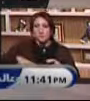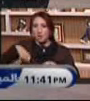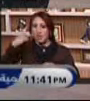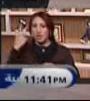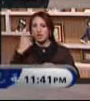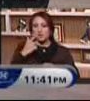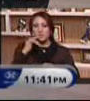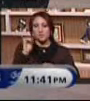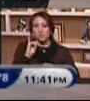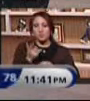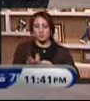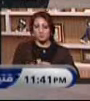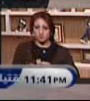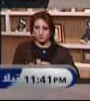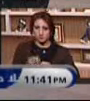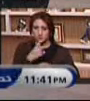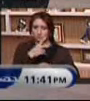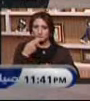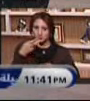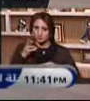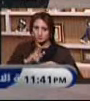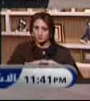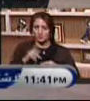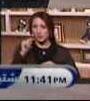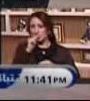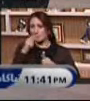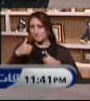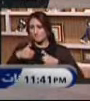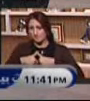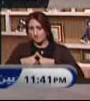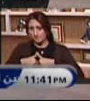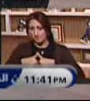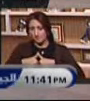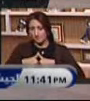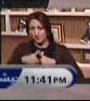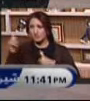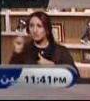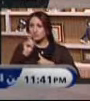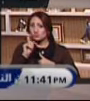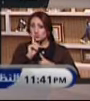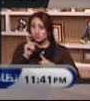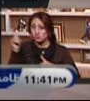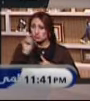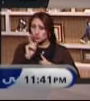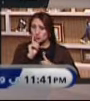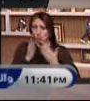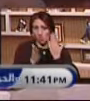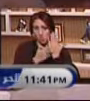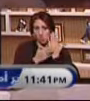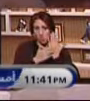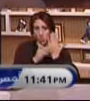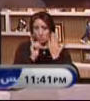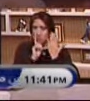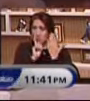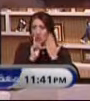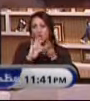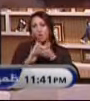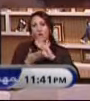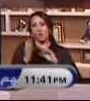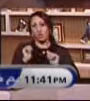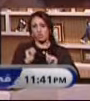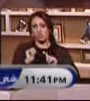في لقاء سابق حضرتك كنت أشرت وقلت إن ممكن الزوجة تسقط الدين عن زوجها فيما يخص مؤخر الصداق إذا إذا